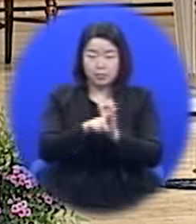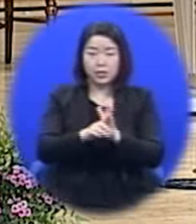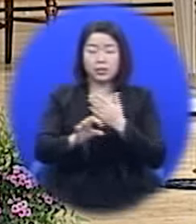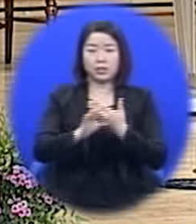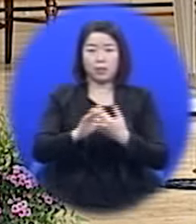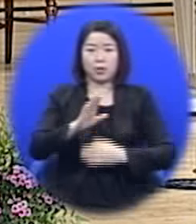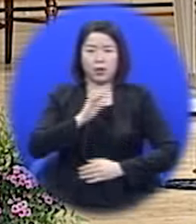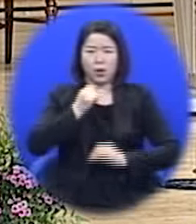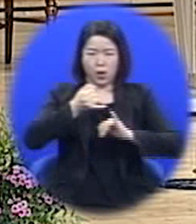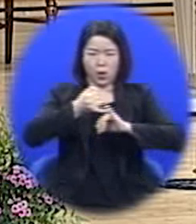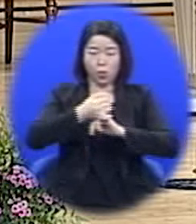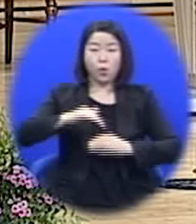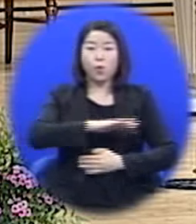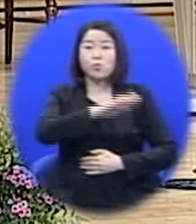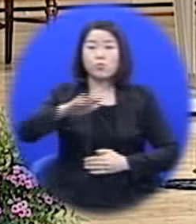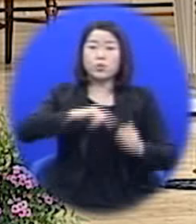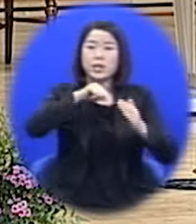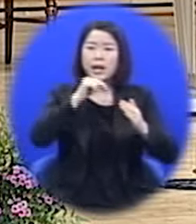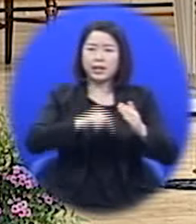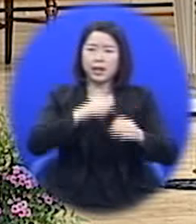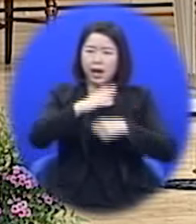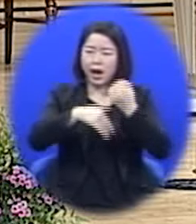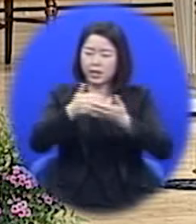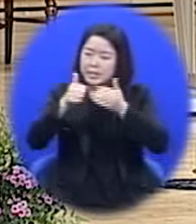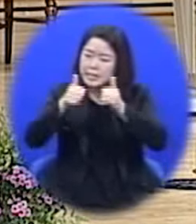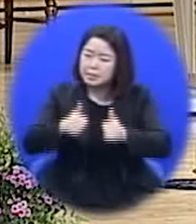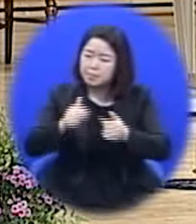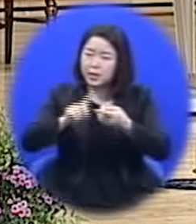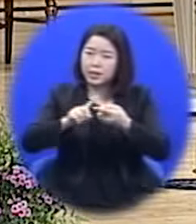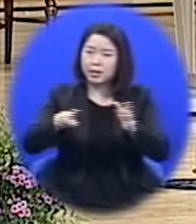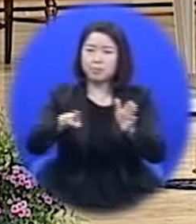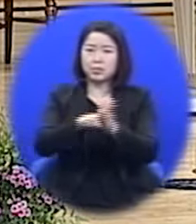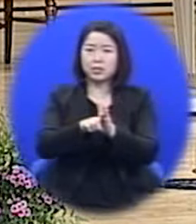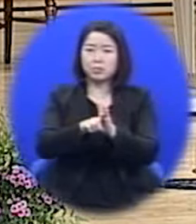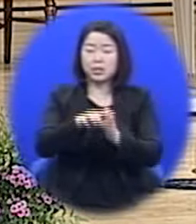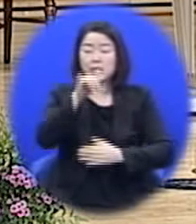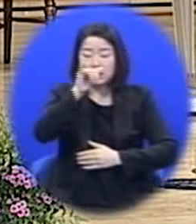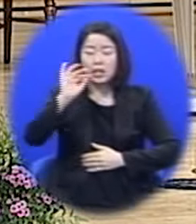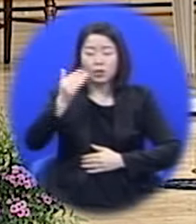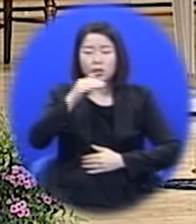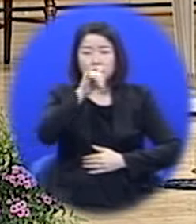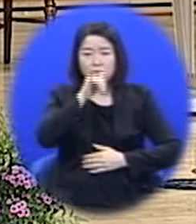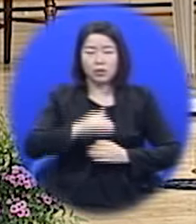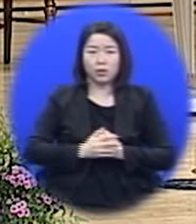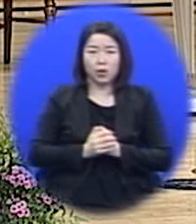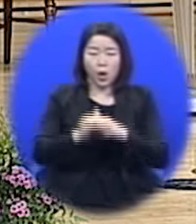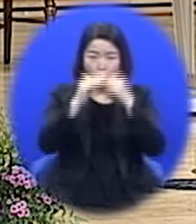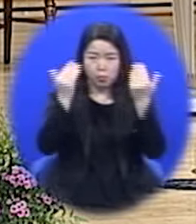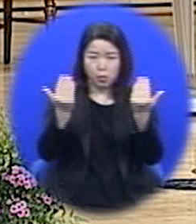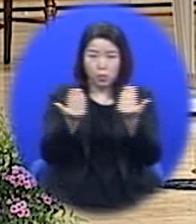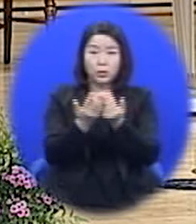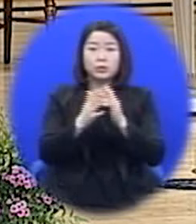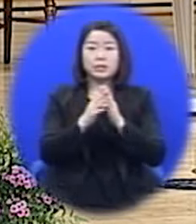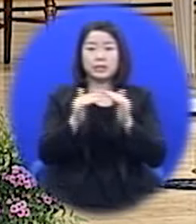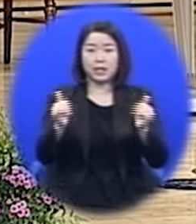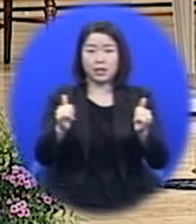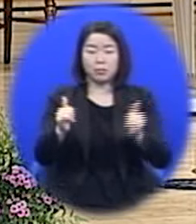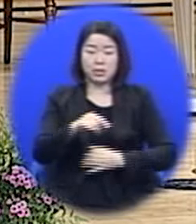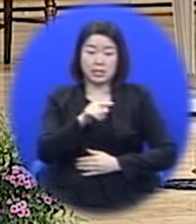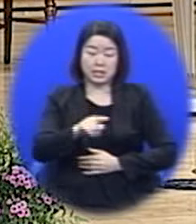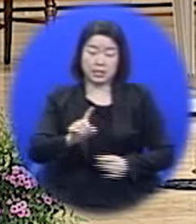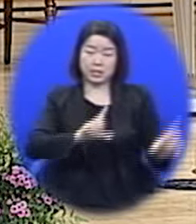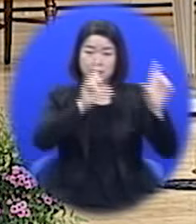우리 안에 하나님이 심판하신다는 것에 대한 믿음이 있게 되어 있습니다. 모든 사람은 그